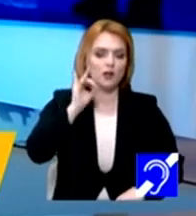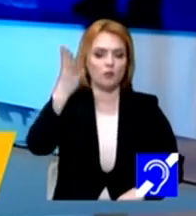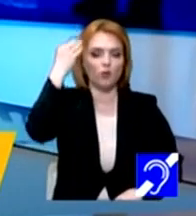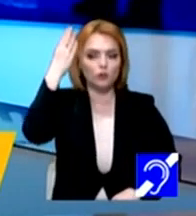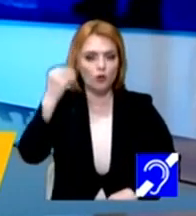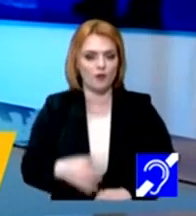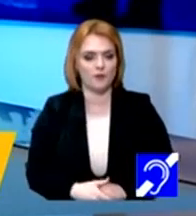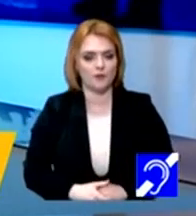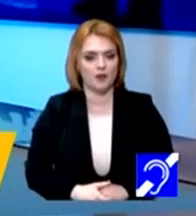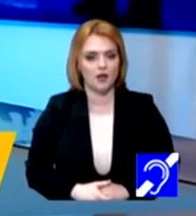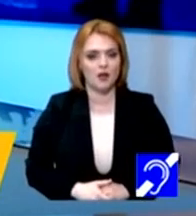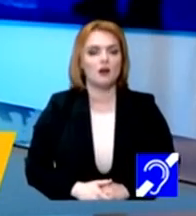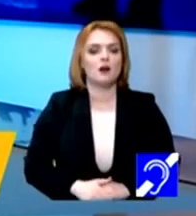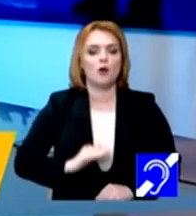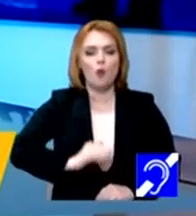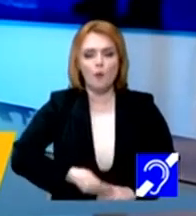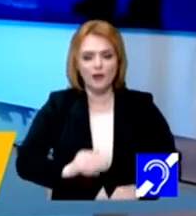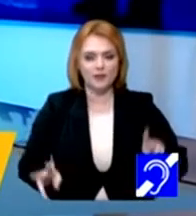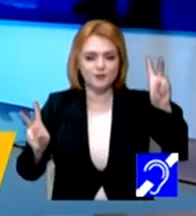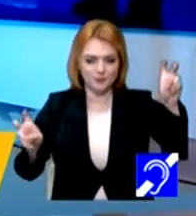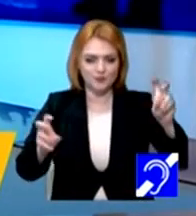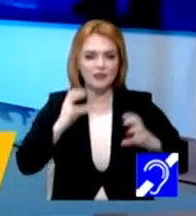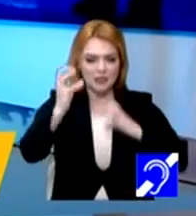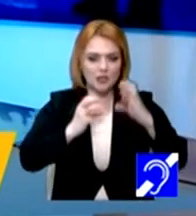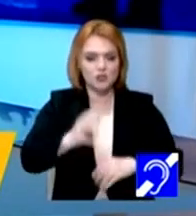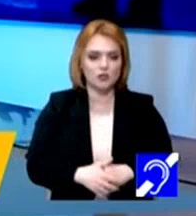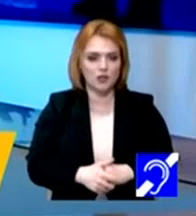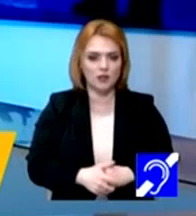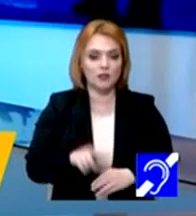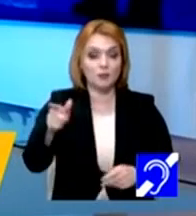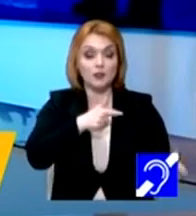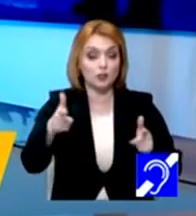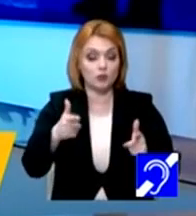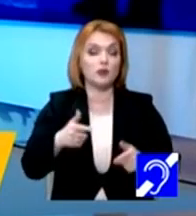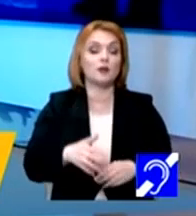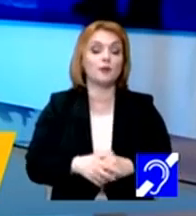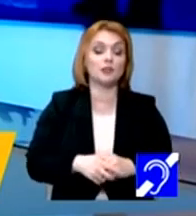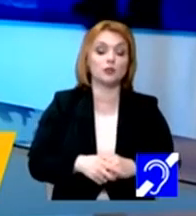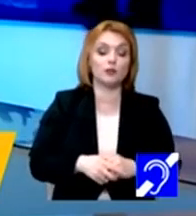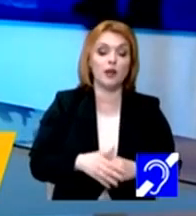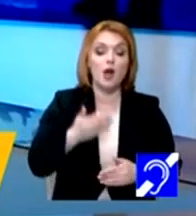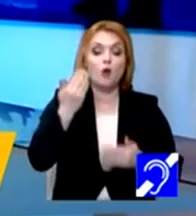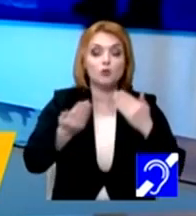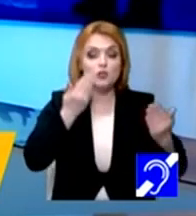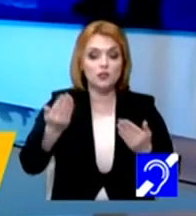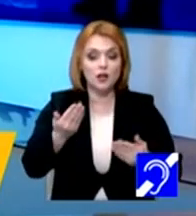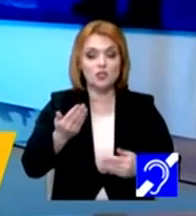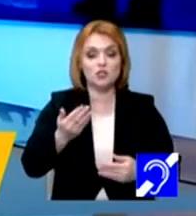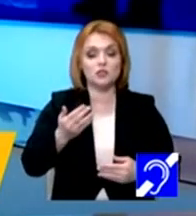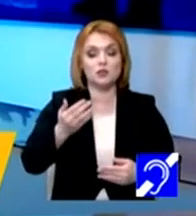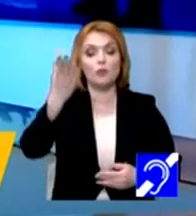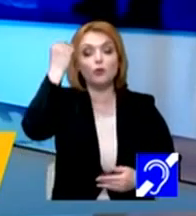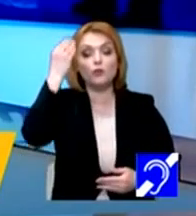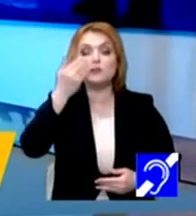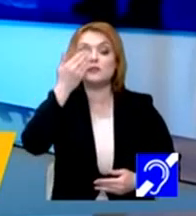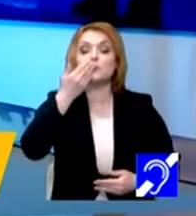Moldova. Compania Magenta Consulting a realizat un sondaj în care a vrut să afle părerea basarabenilor față de războiul ruso-ucrainean